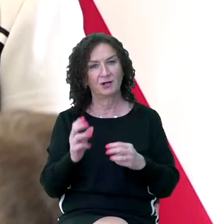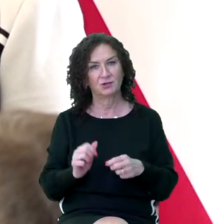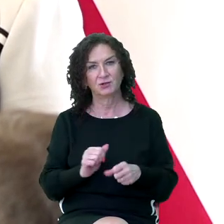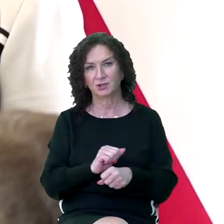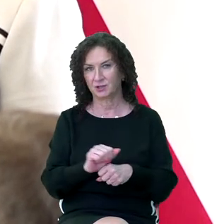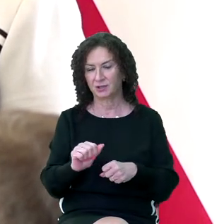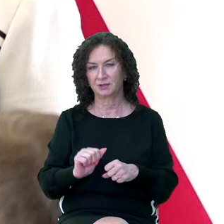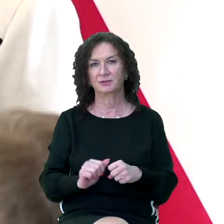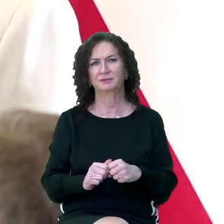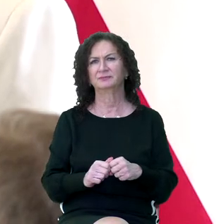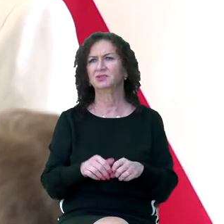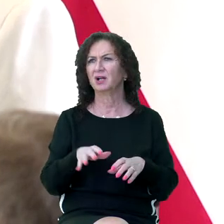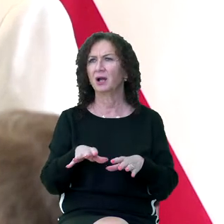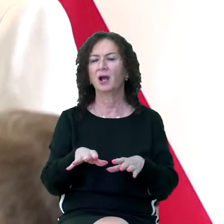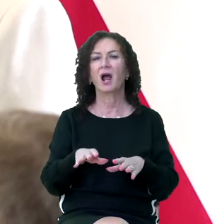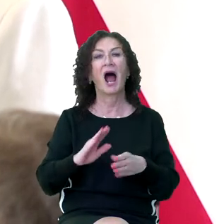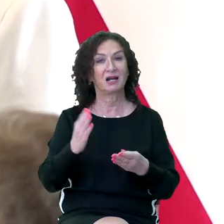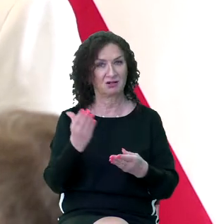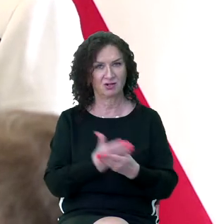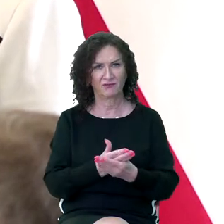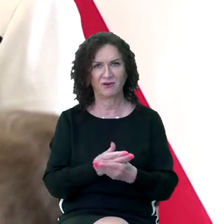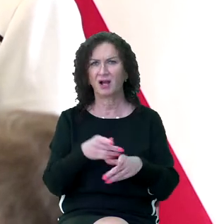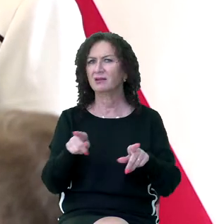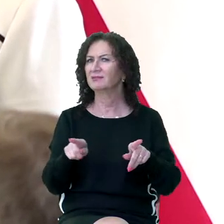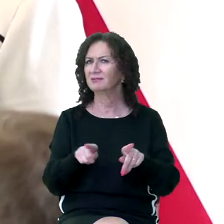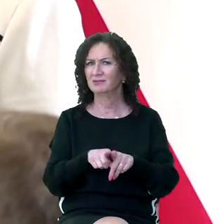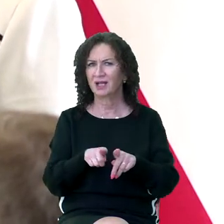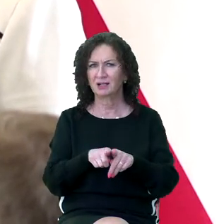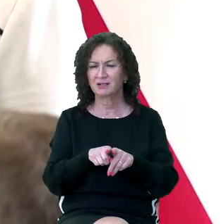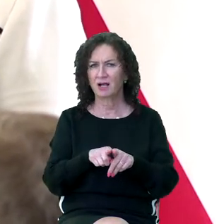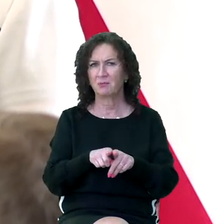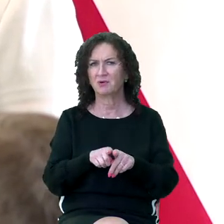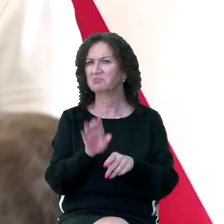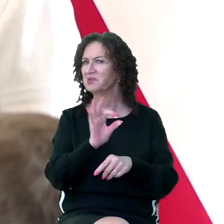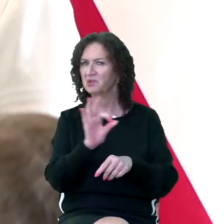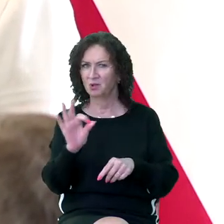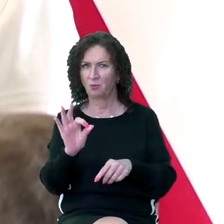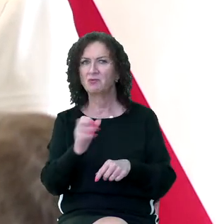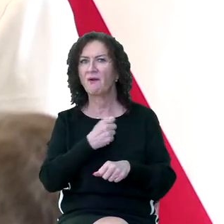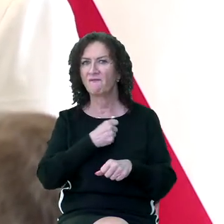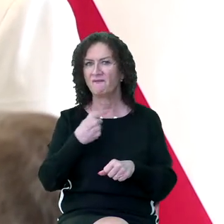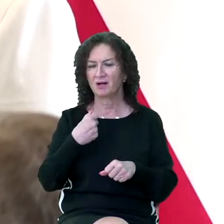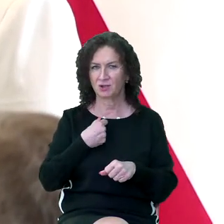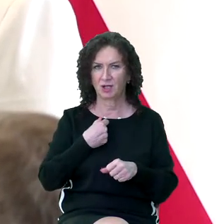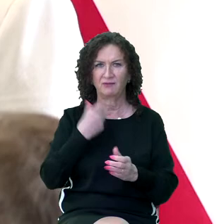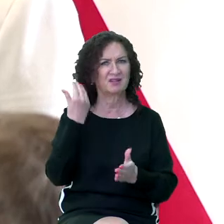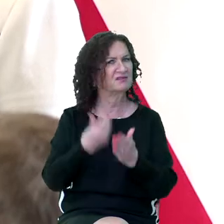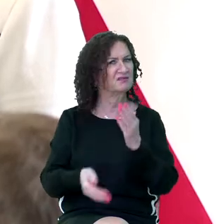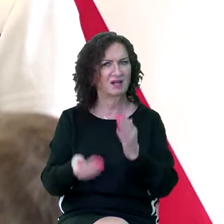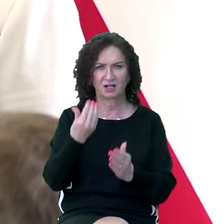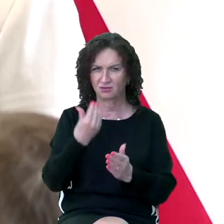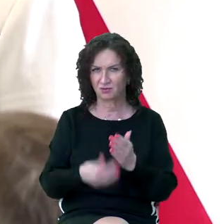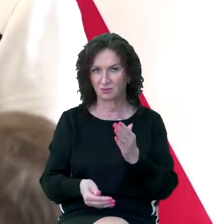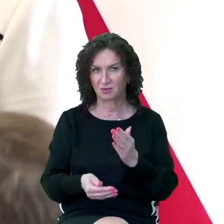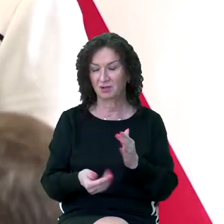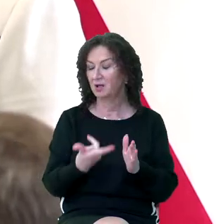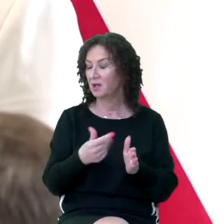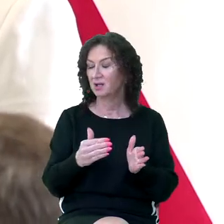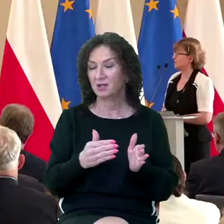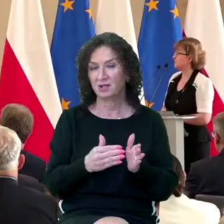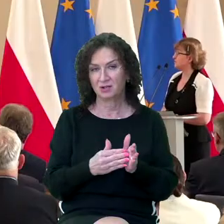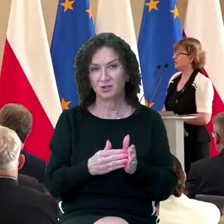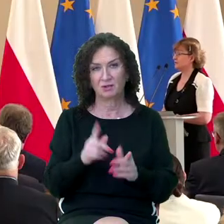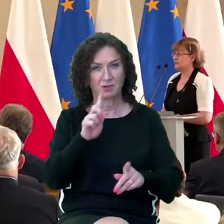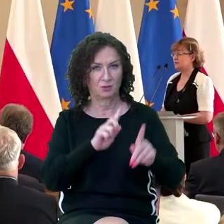jakie ponieśliśmy my jako archiwa, zwłaszcza warszawskie. Tutaj państwu nie trzeba wyjaśniać, że rok 44 i